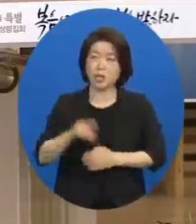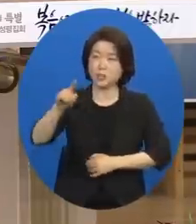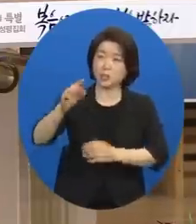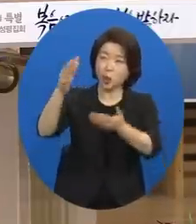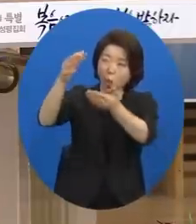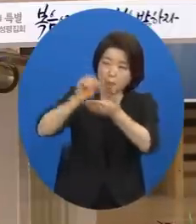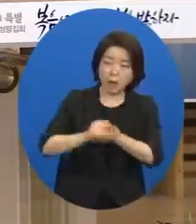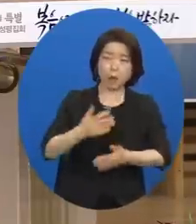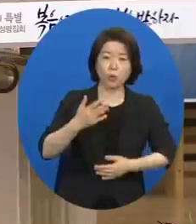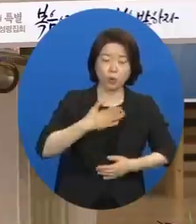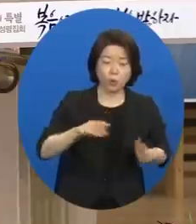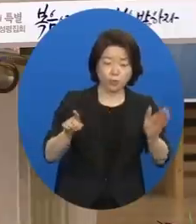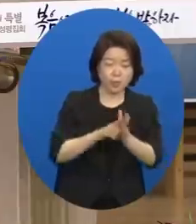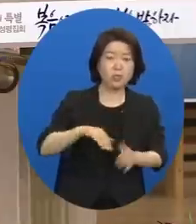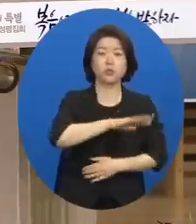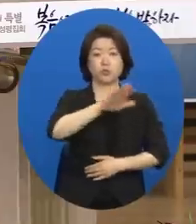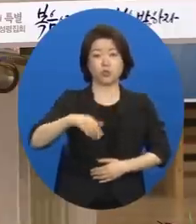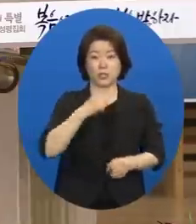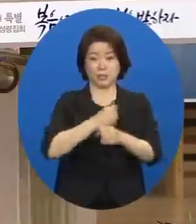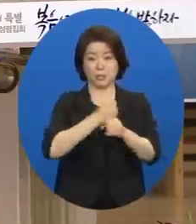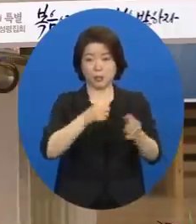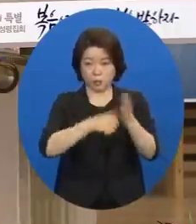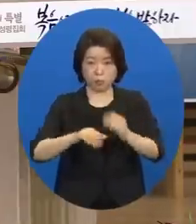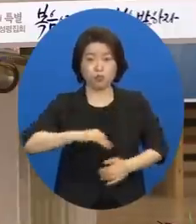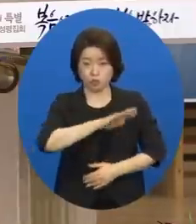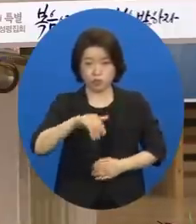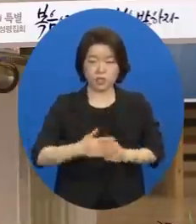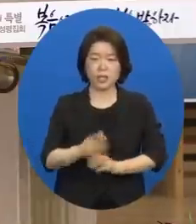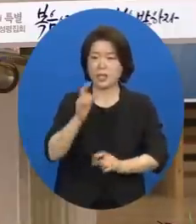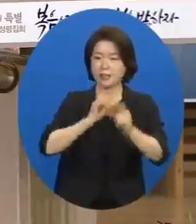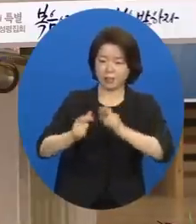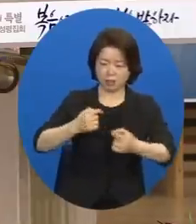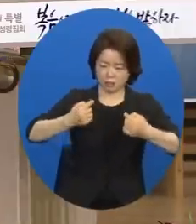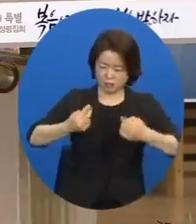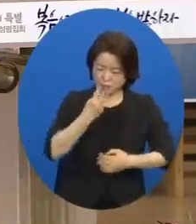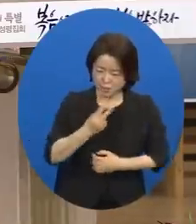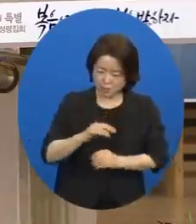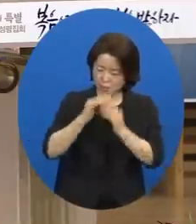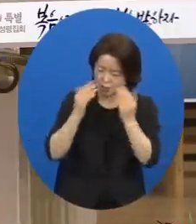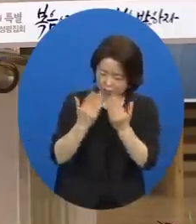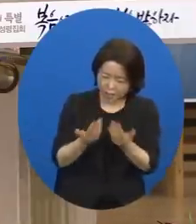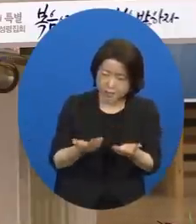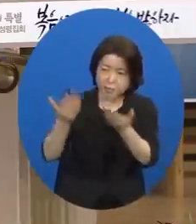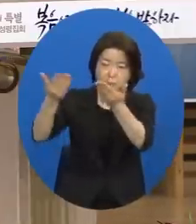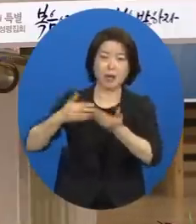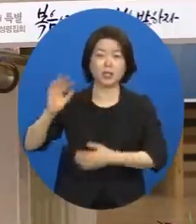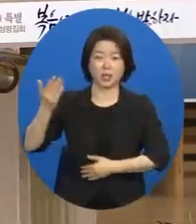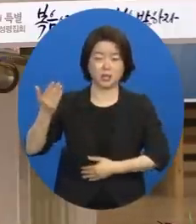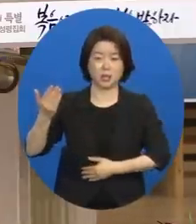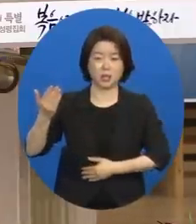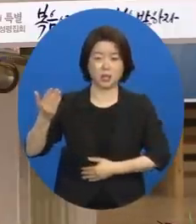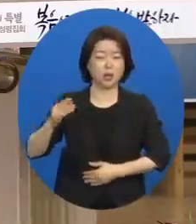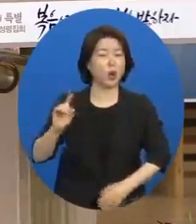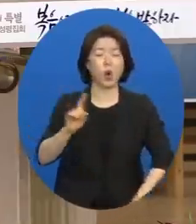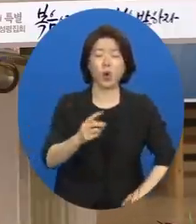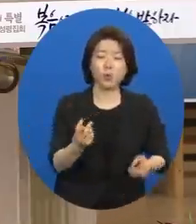믿는다는 피조물인 우리야 더욱 생명 다해서 받아야 될 거 아니겠어요? 그런데